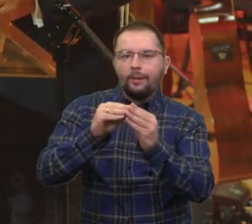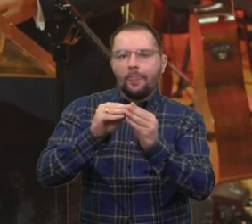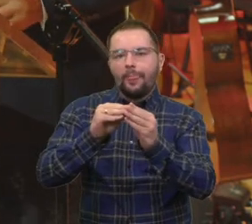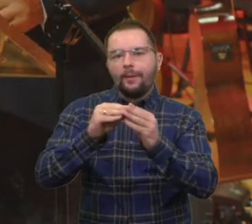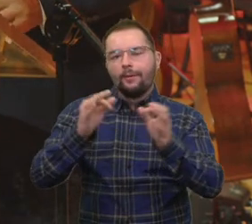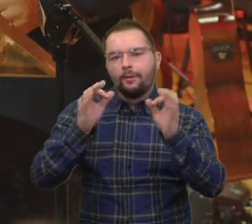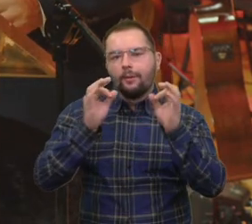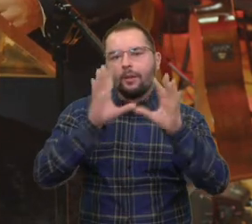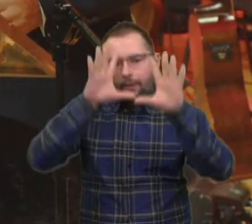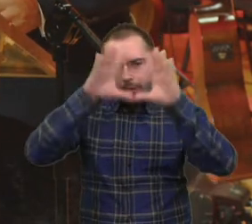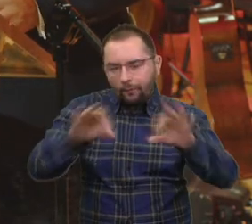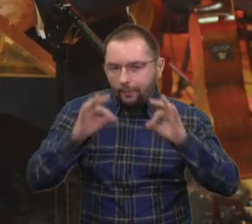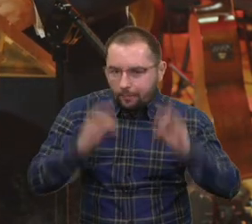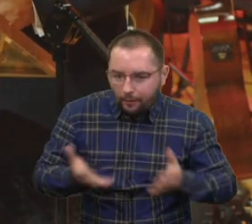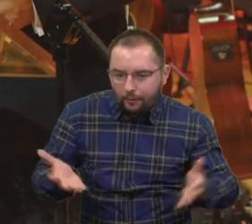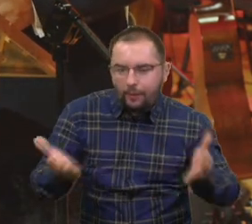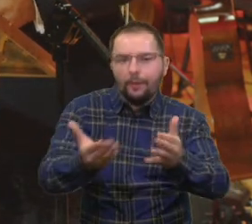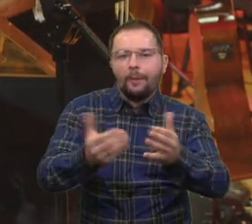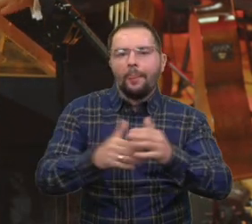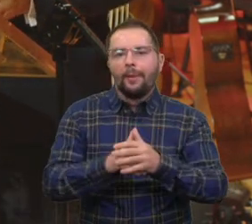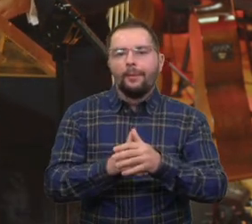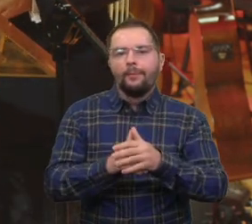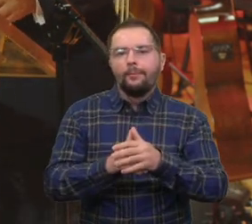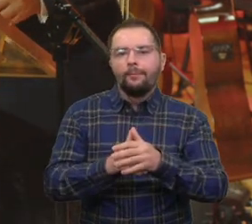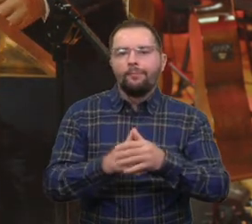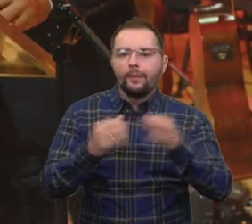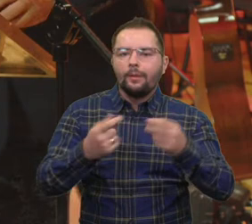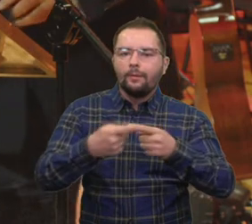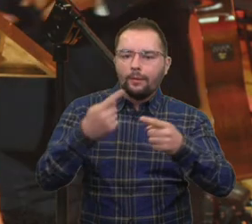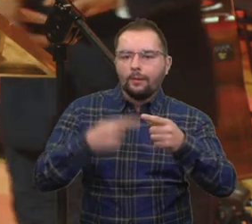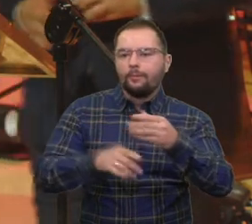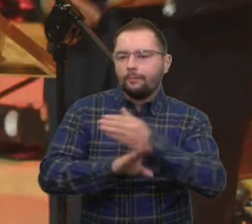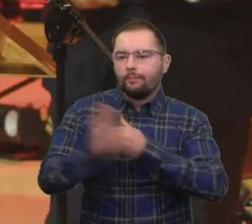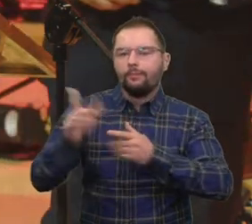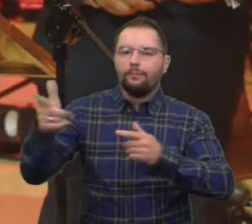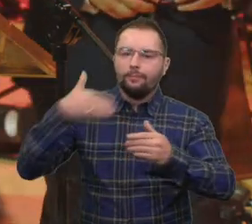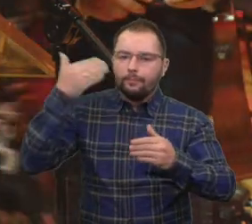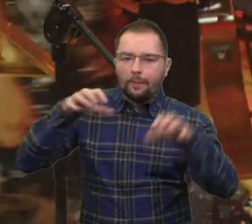województwa. Szanowni Państwo, muzyczna uczta przed nami. Zapraszam.